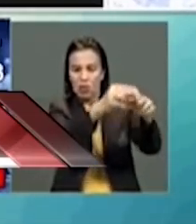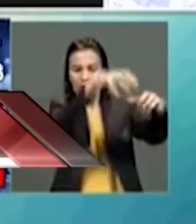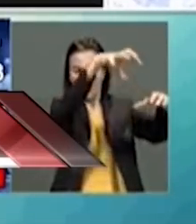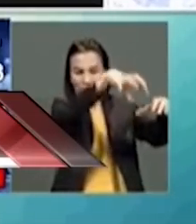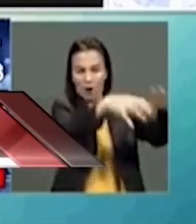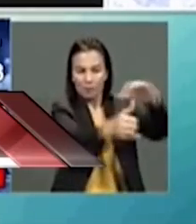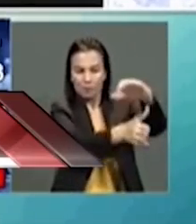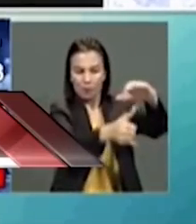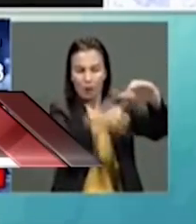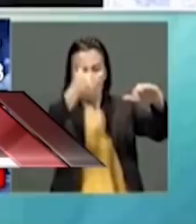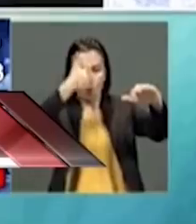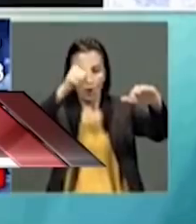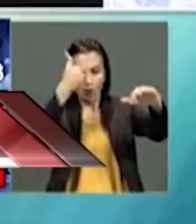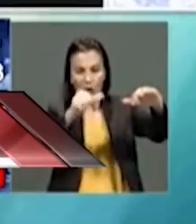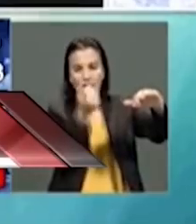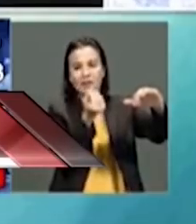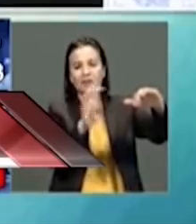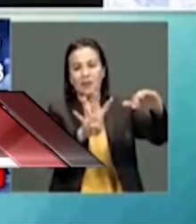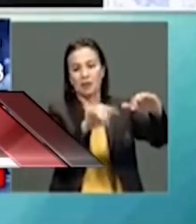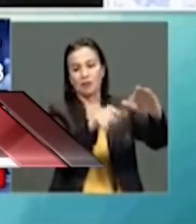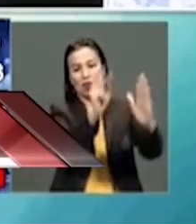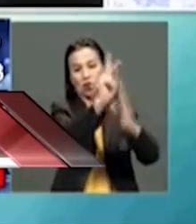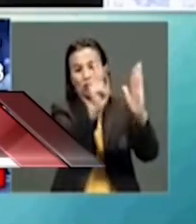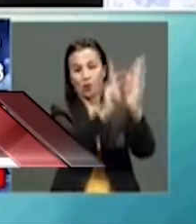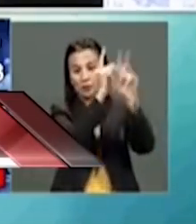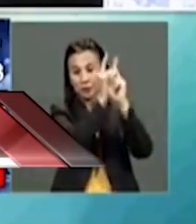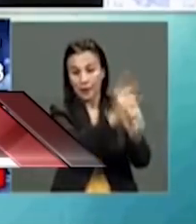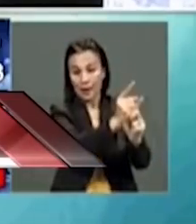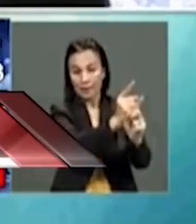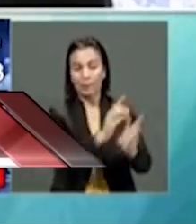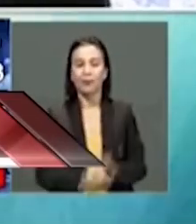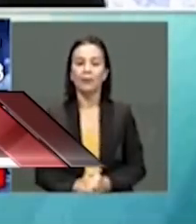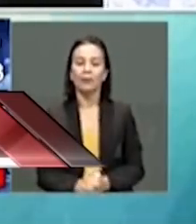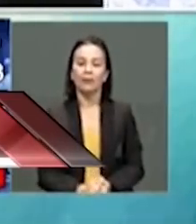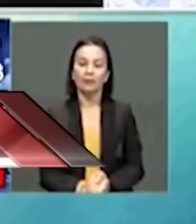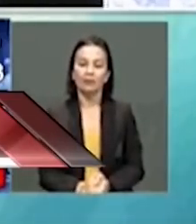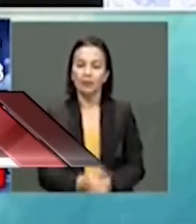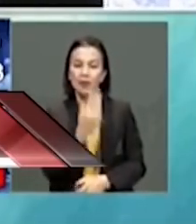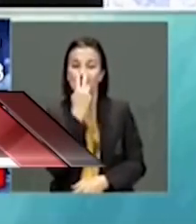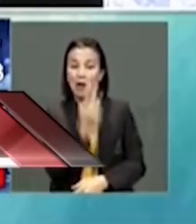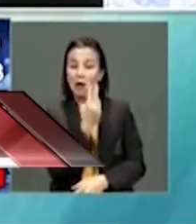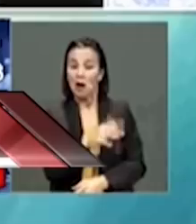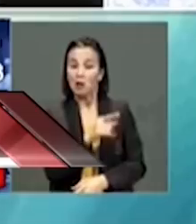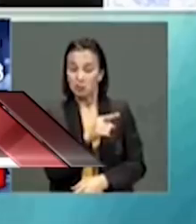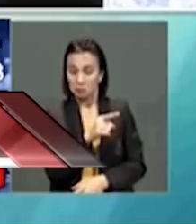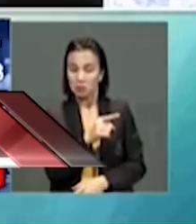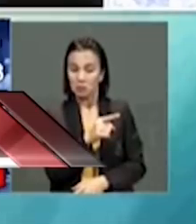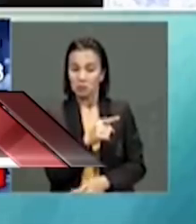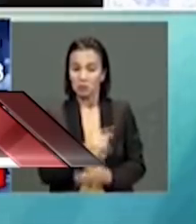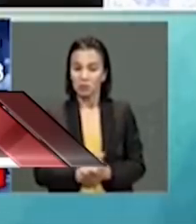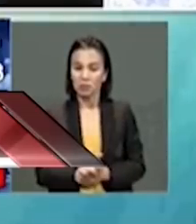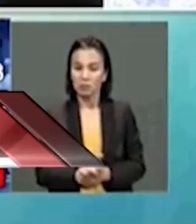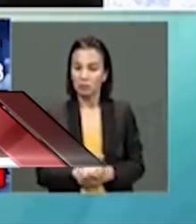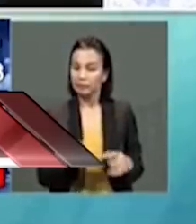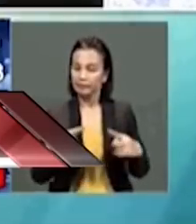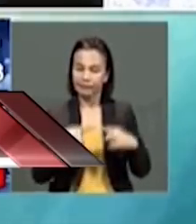งแต่แพร่เชื้อได้เป็นพาหะได้ คือเรื่องของ เราจะรู้ไหม เด็กคนนี้ที่ถูกล้วงจมูกเอาตัวอย่างไปตรวจเพราะอะไรป่ะเพราะว่านักศึก